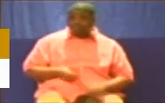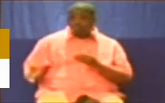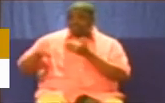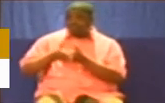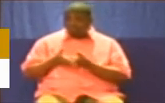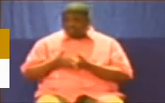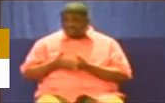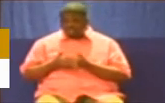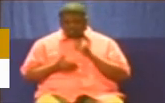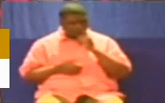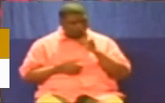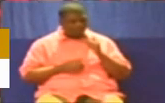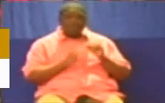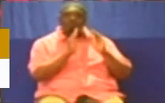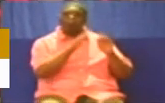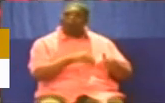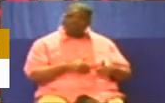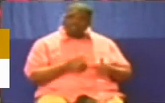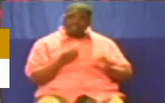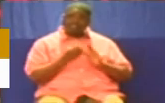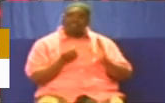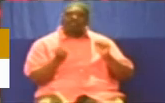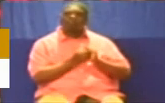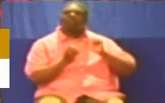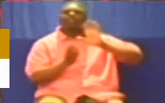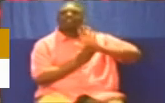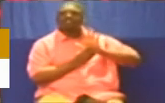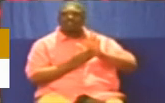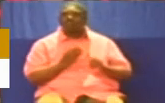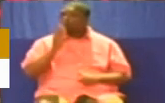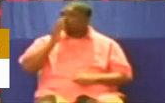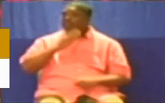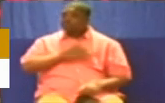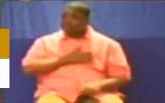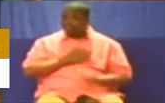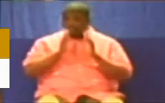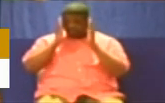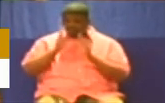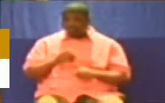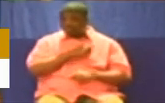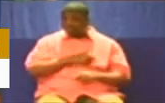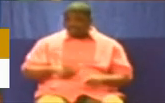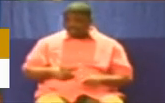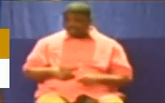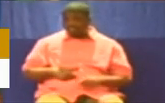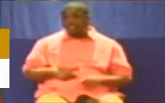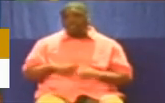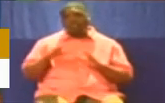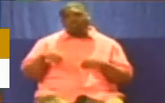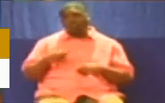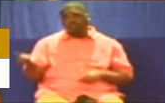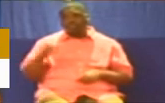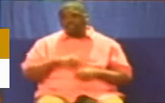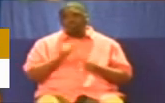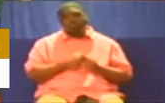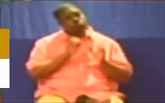bunge tarehe 19, Mungu akipenda kijalia na mheshimiwa rais atatukubalia, mambo mswano